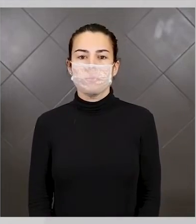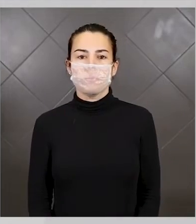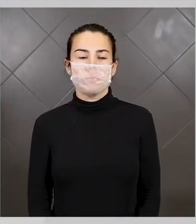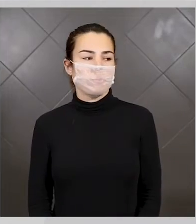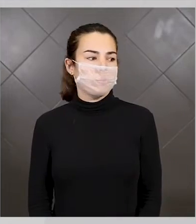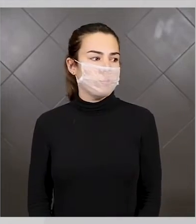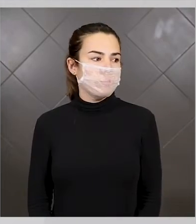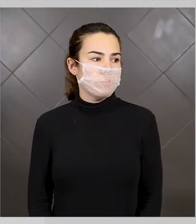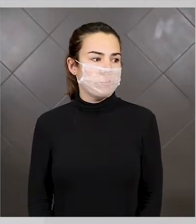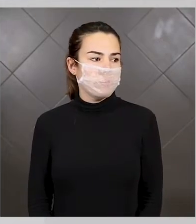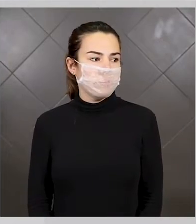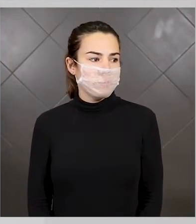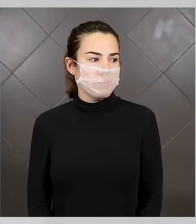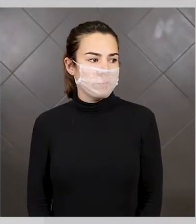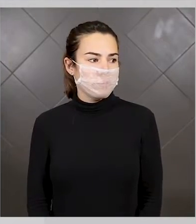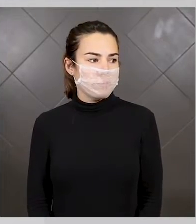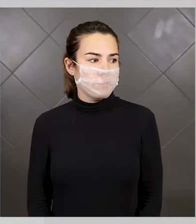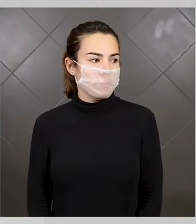Vale, Joan, això retirat.